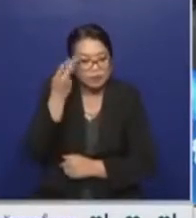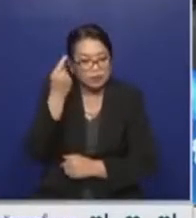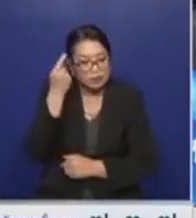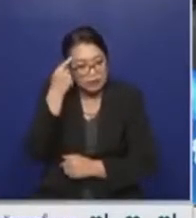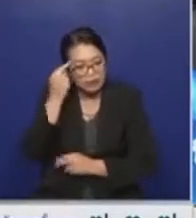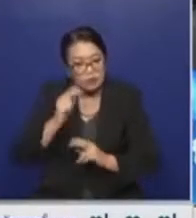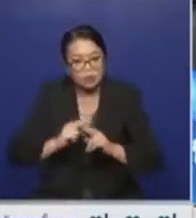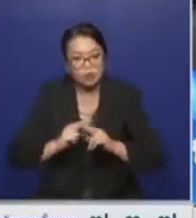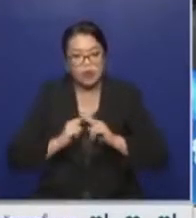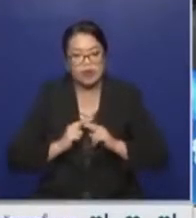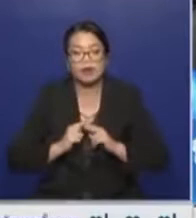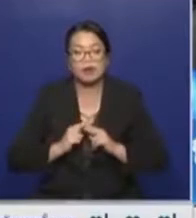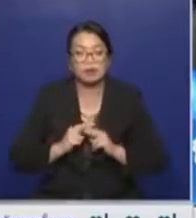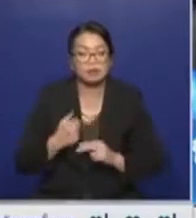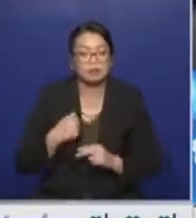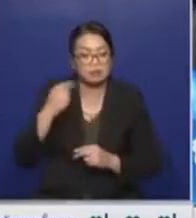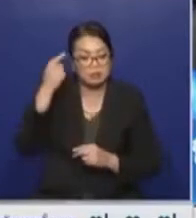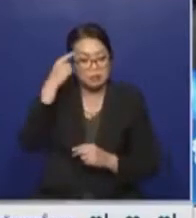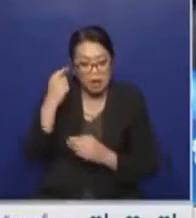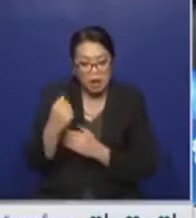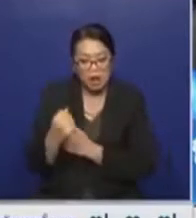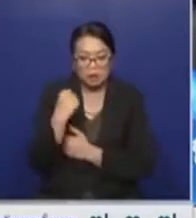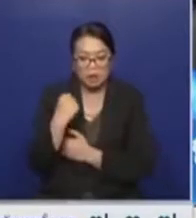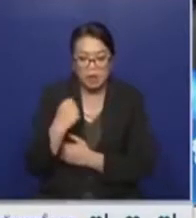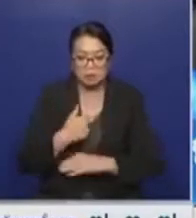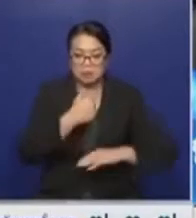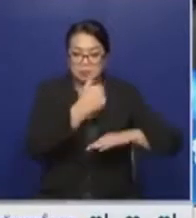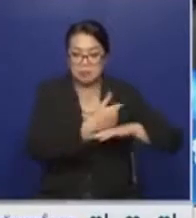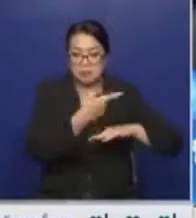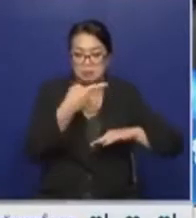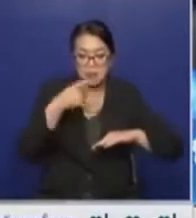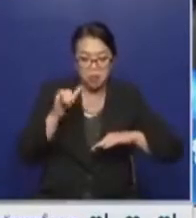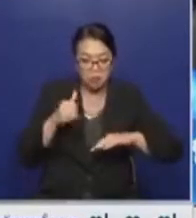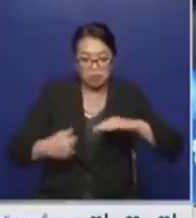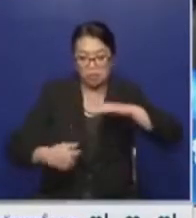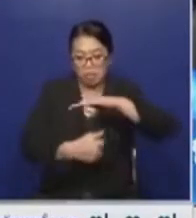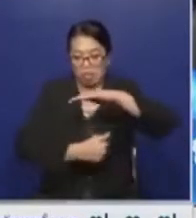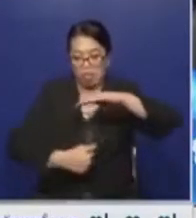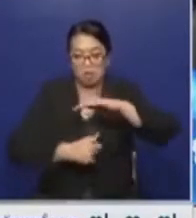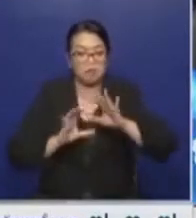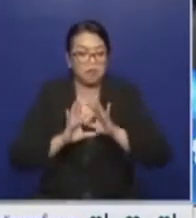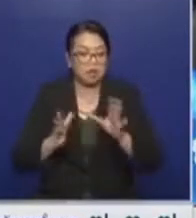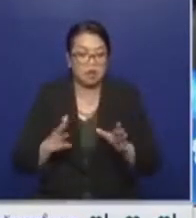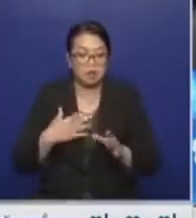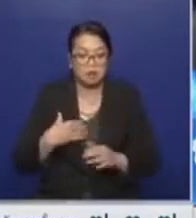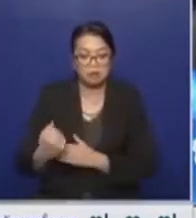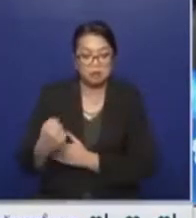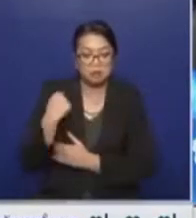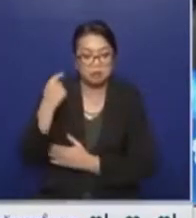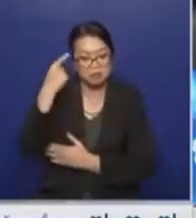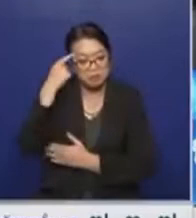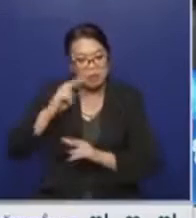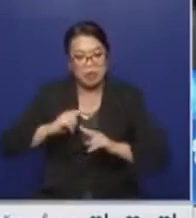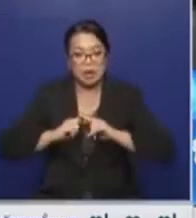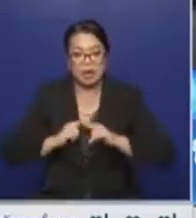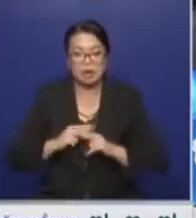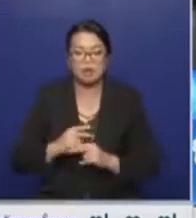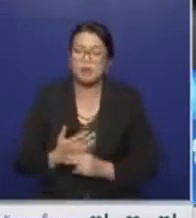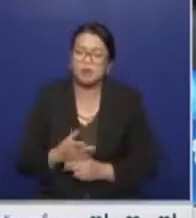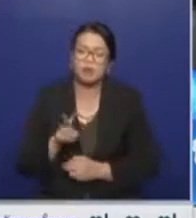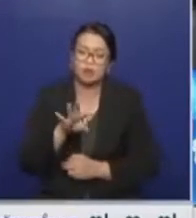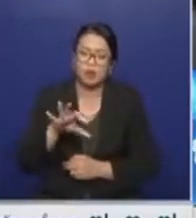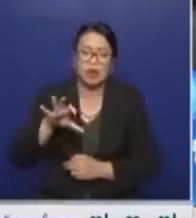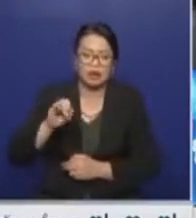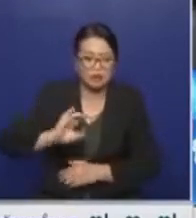ป็นของตัวเองค่ะไม่ได้อยู่ในอานัตของพลเอกประยุทธ์จันทร์โอชาไม่มีทางเลยค่ะที่สว.250คน